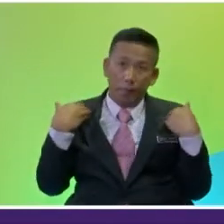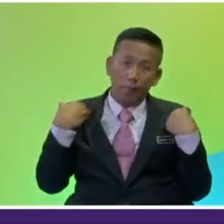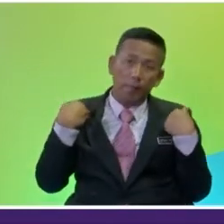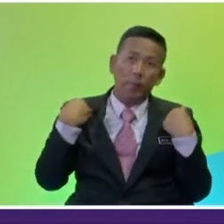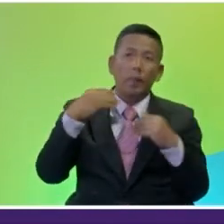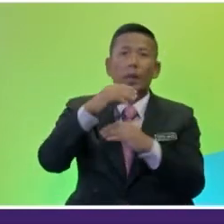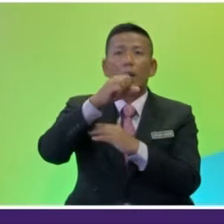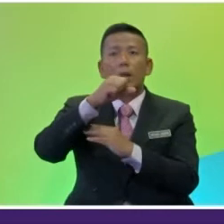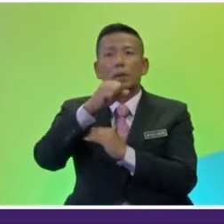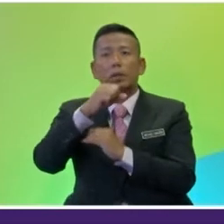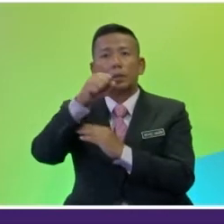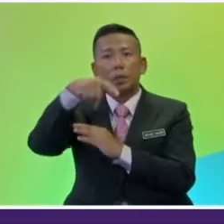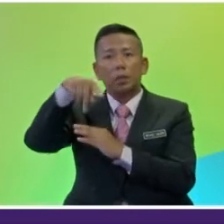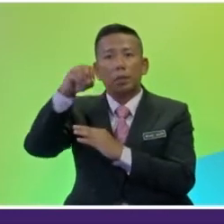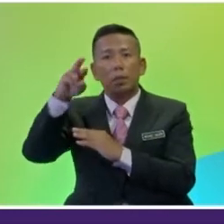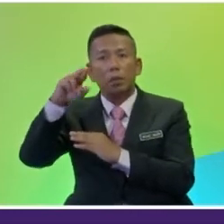cinta